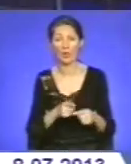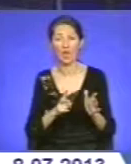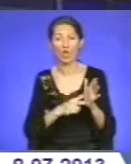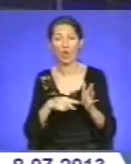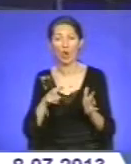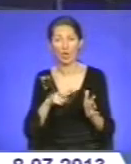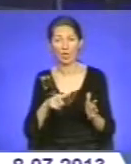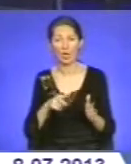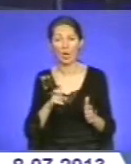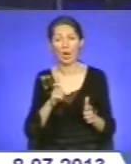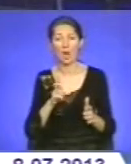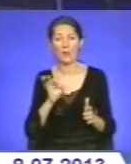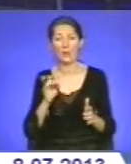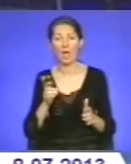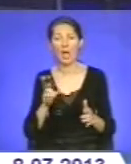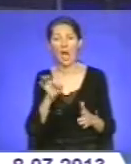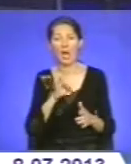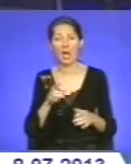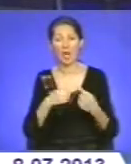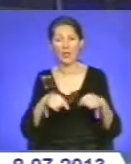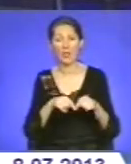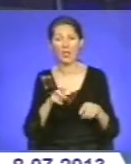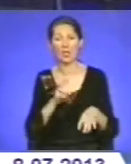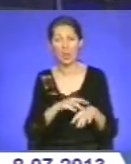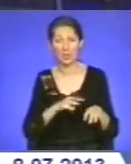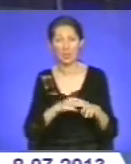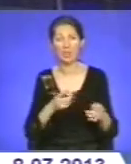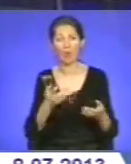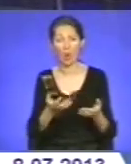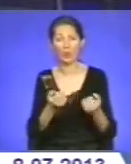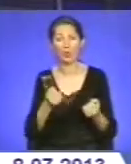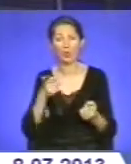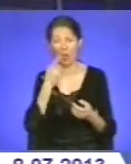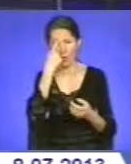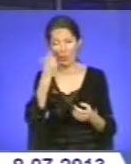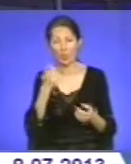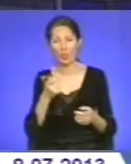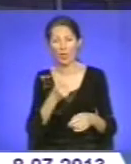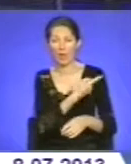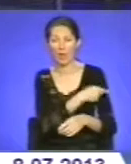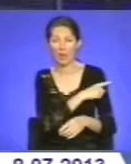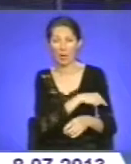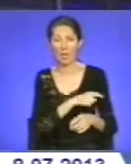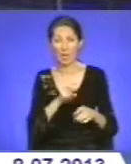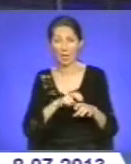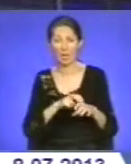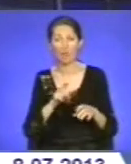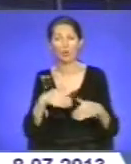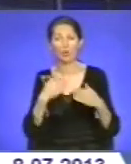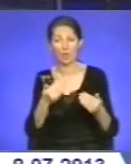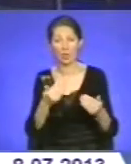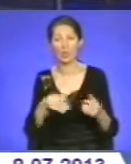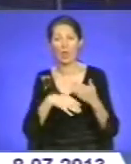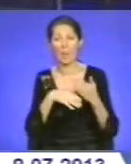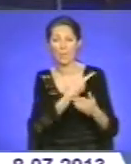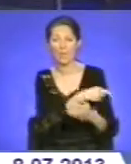у Козівський райвідділ міліції надійшло повідомлення від чергового лікаря районної лікарні про те, що до них за медичною допомогою з тілесними